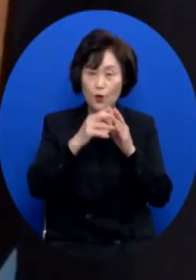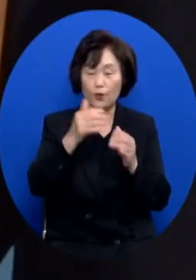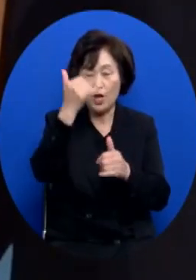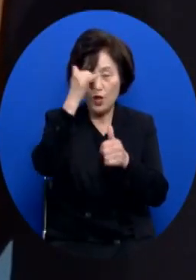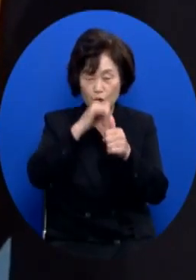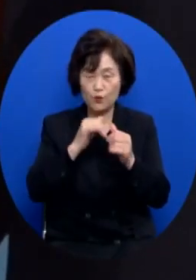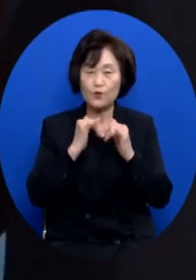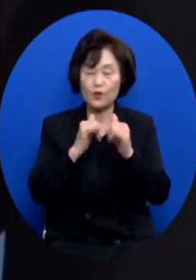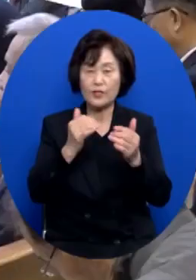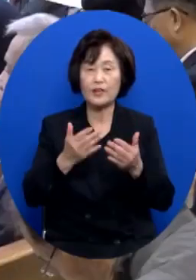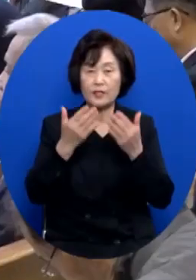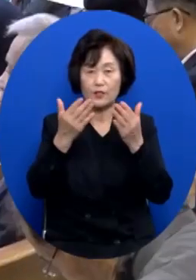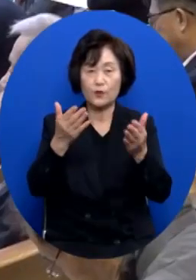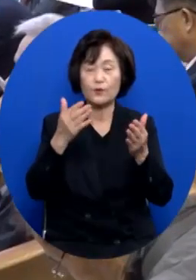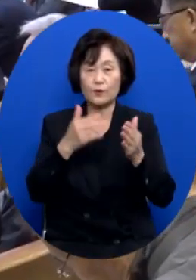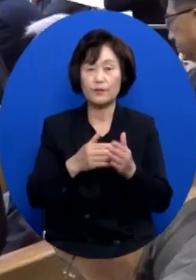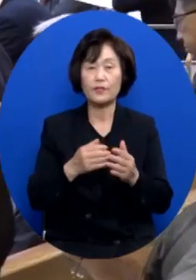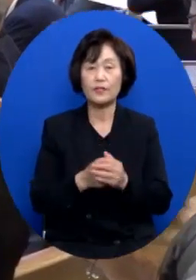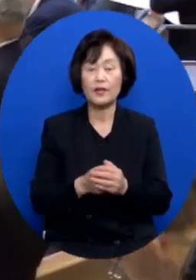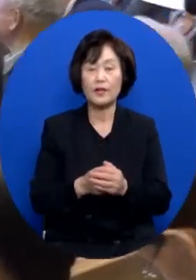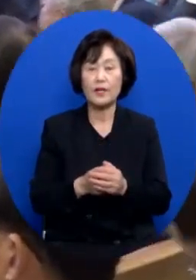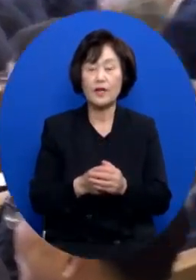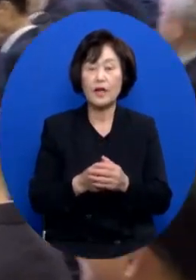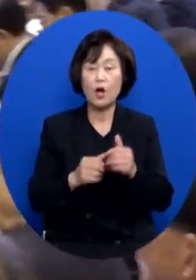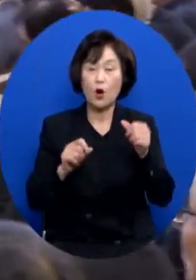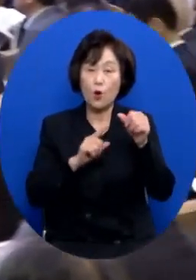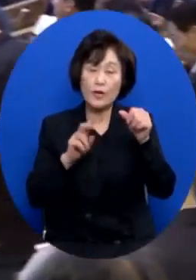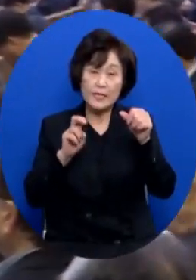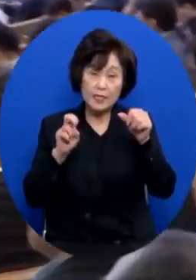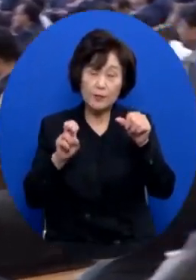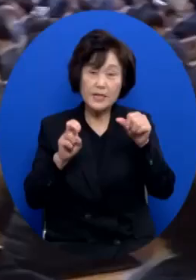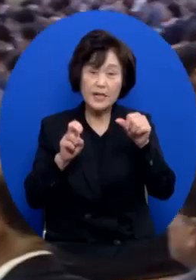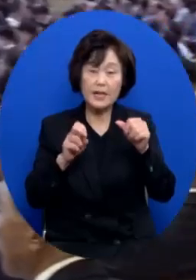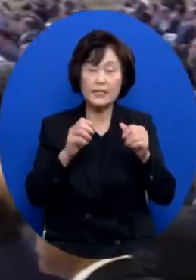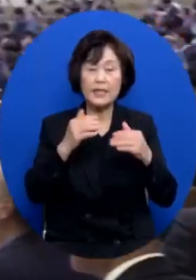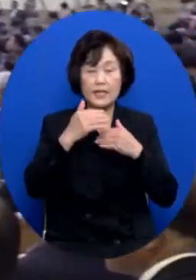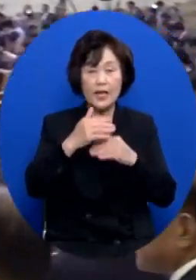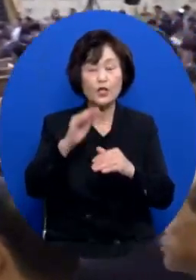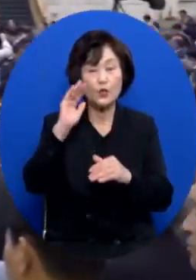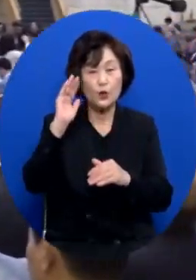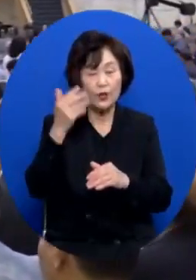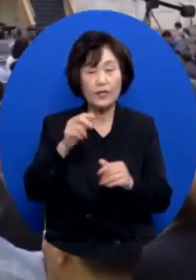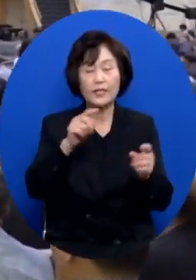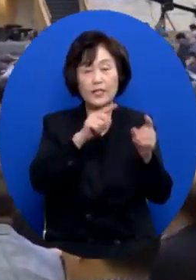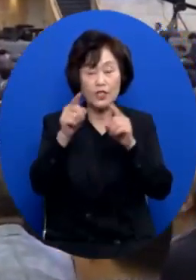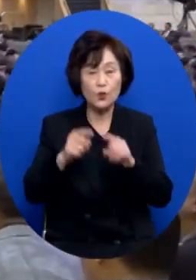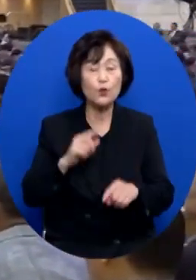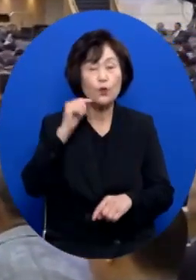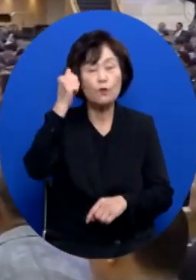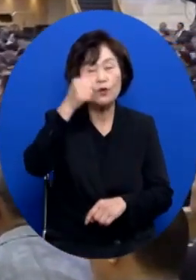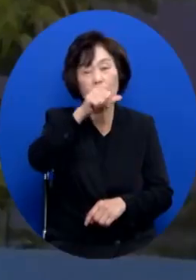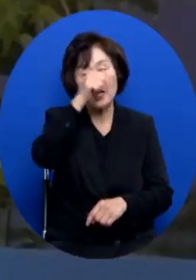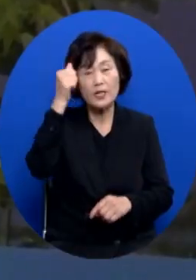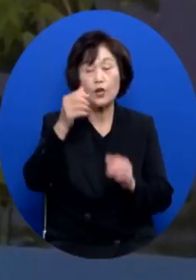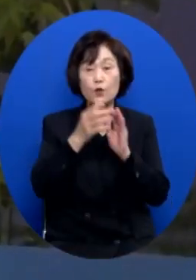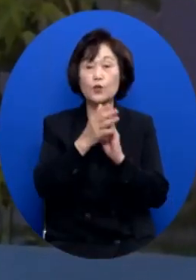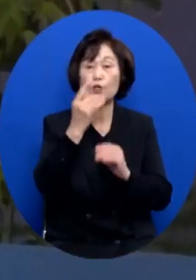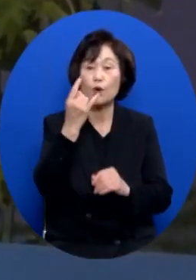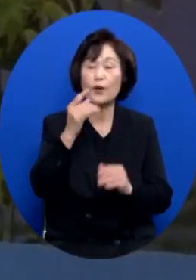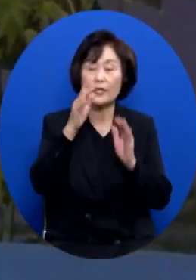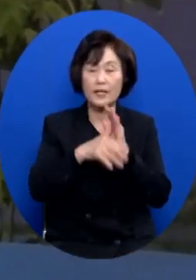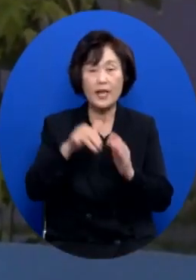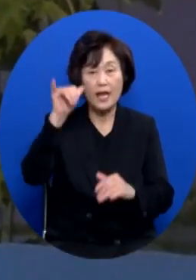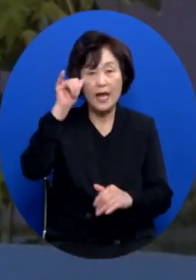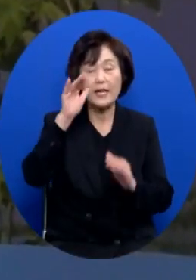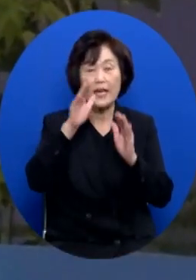충성상을 시상했습니다. 오는 22일까지 진행되는 61회 전국 목사장로 기도회에서는 AI